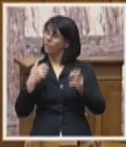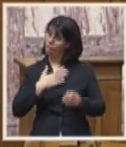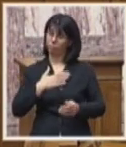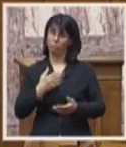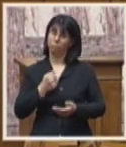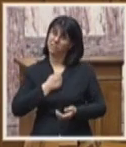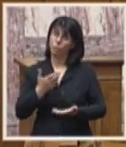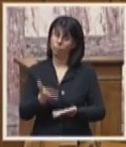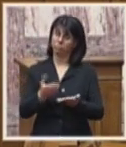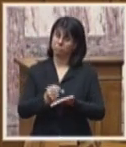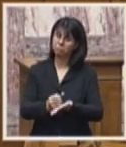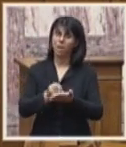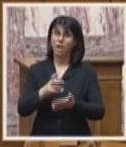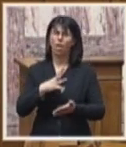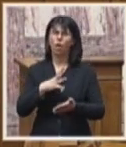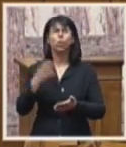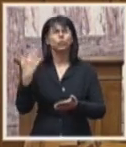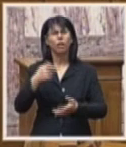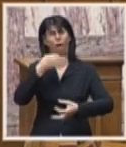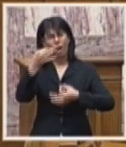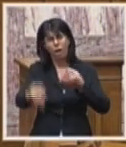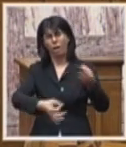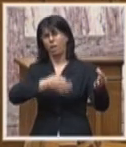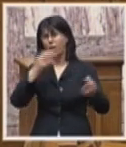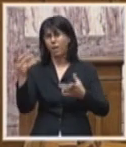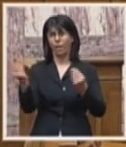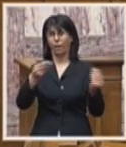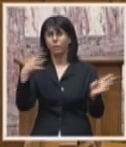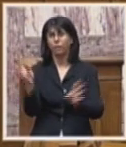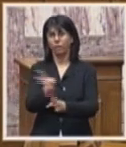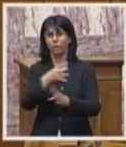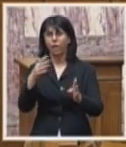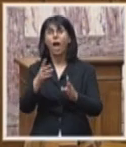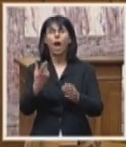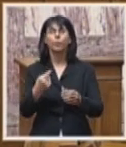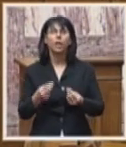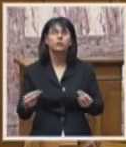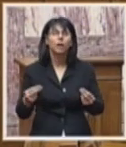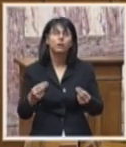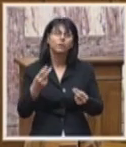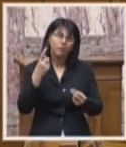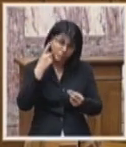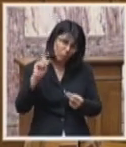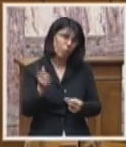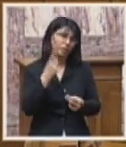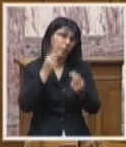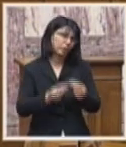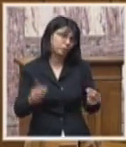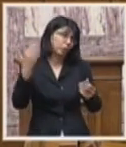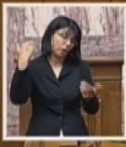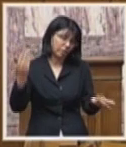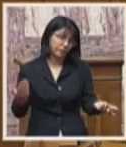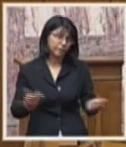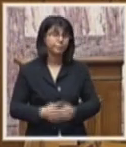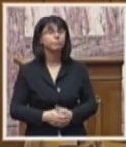που πρωτοστατούσαν στο λαϊκισμό και αρνήθηκαν να σταθούν στο ύψος των περιστάσεων. Και ξέρουμε το αποτέλεσμα. Να θυμίσω την